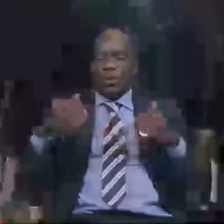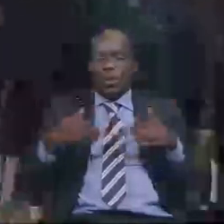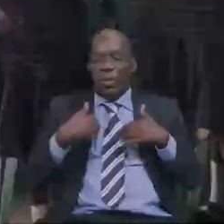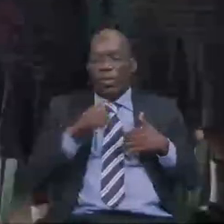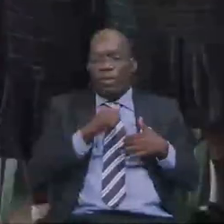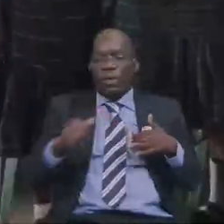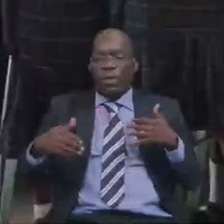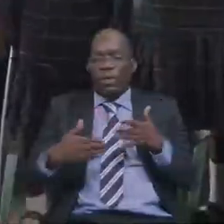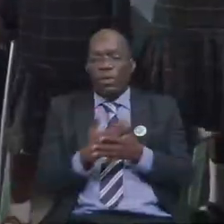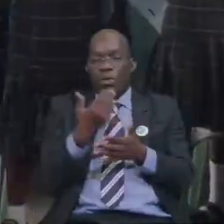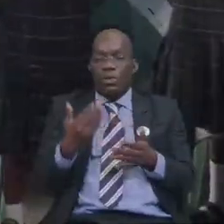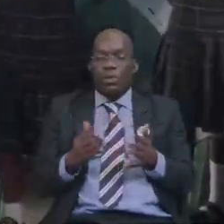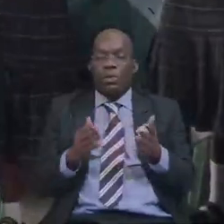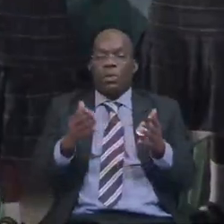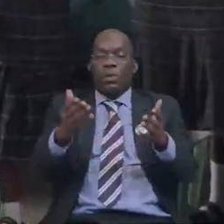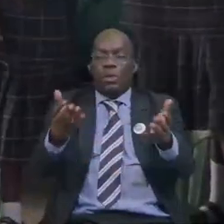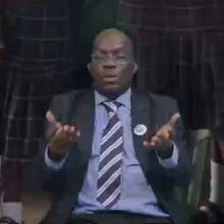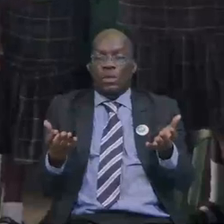tu as un nouveau désir